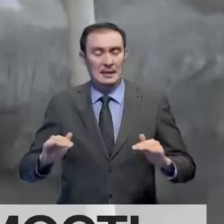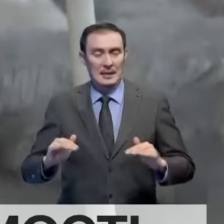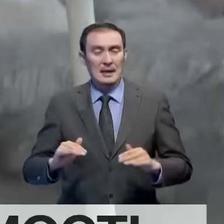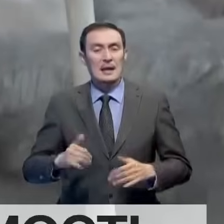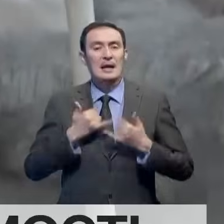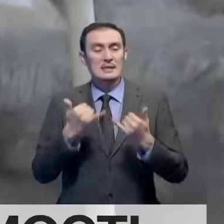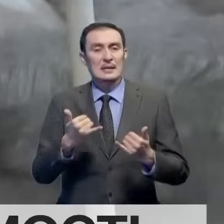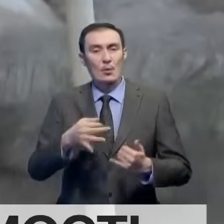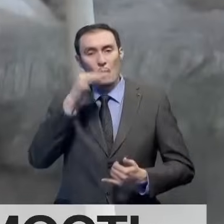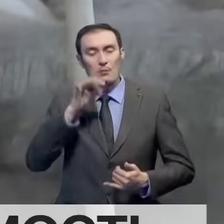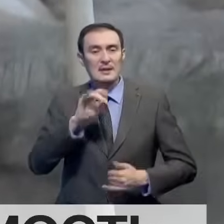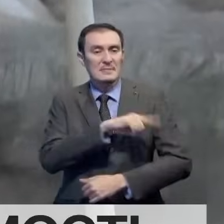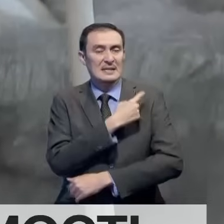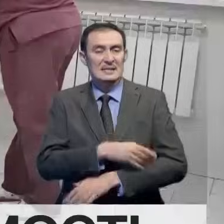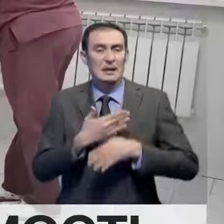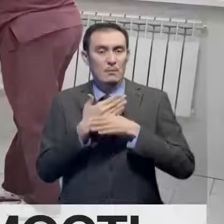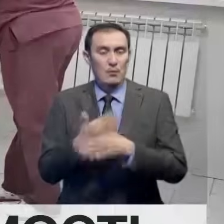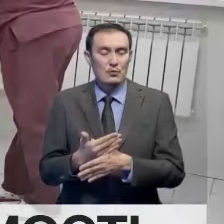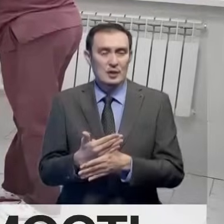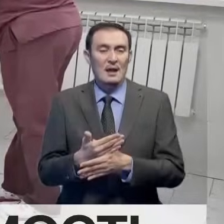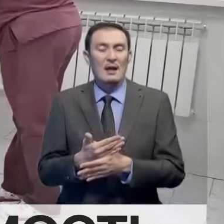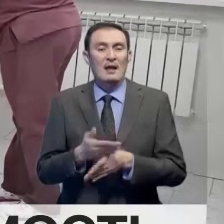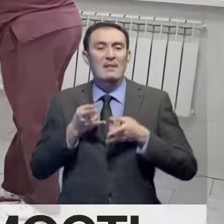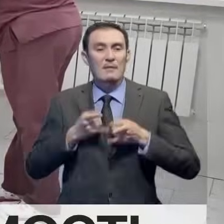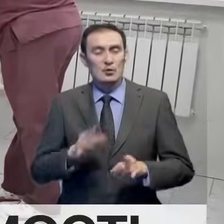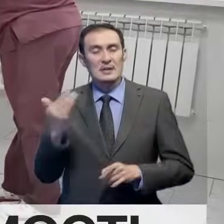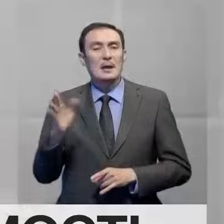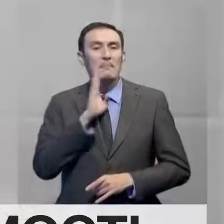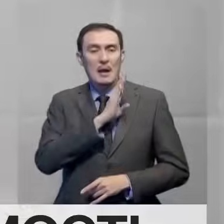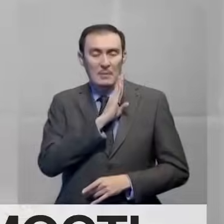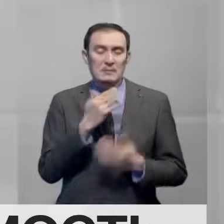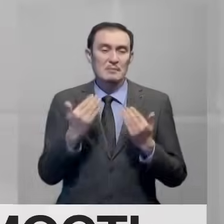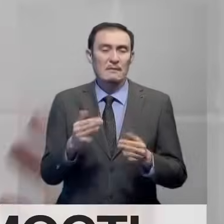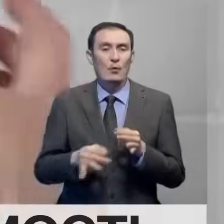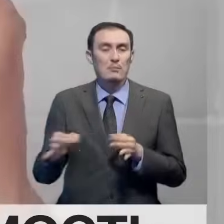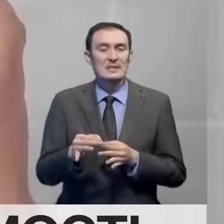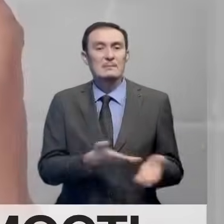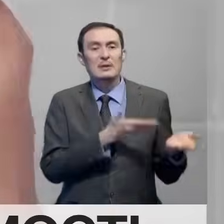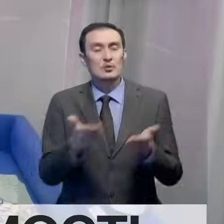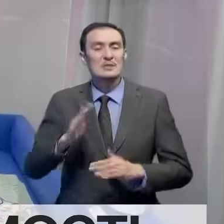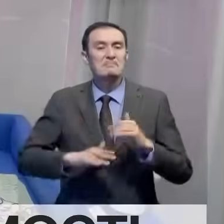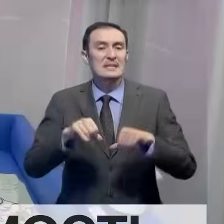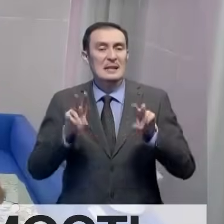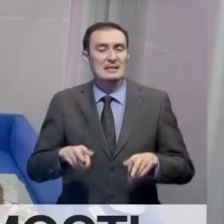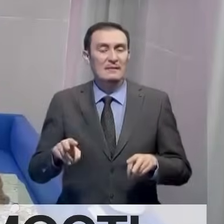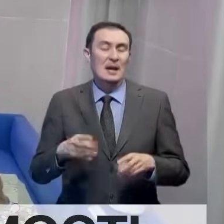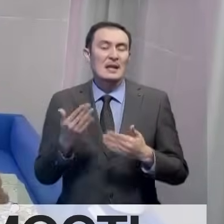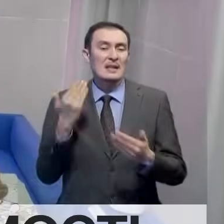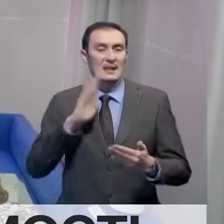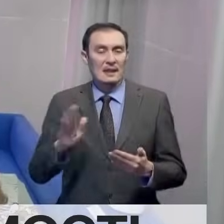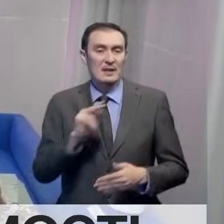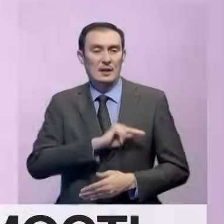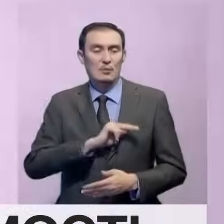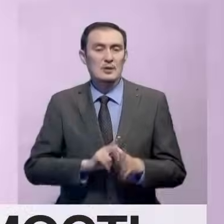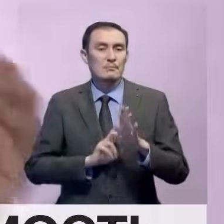Для оказания квалифицированной медицинской помощи новорожденным и их мамам в регион привлекают специалистов. Так, недавно к